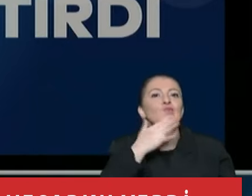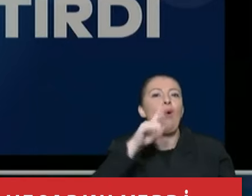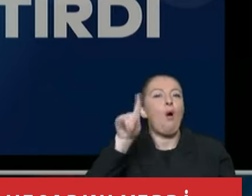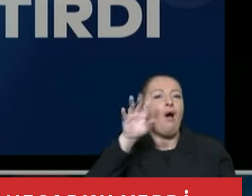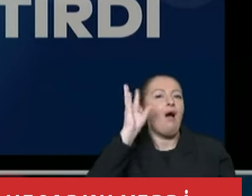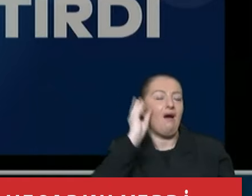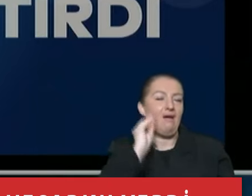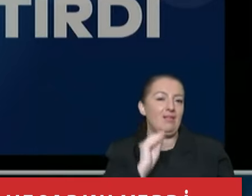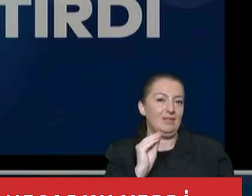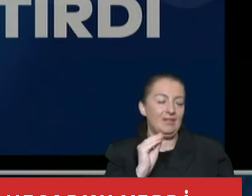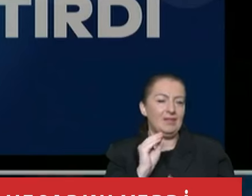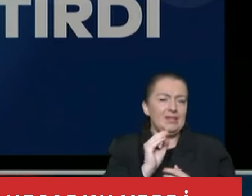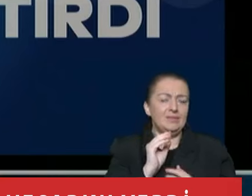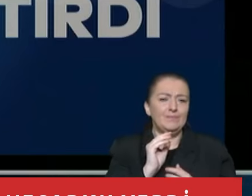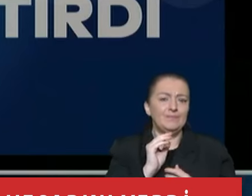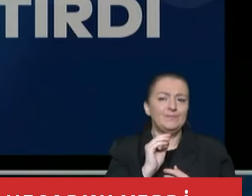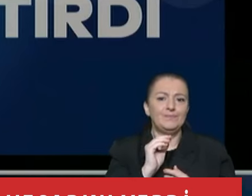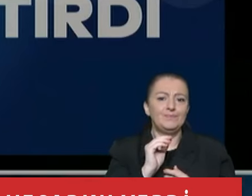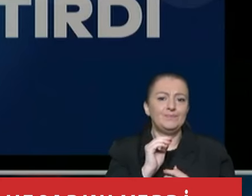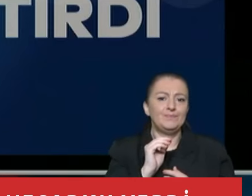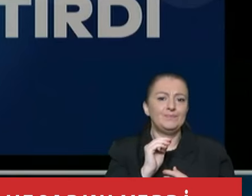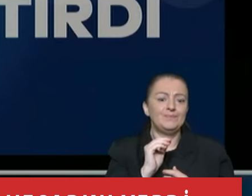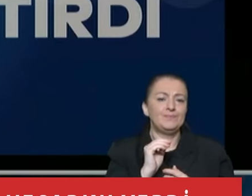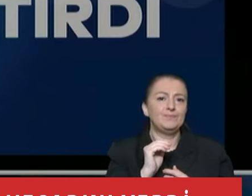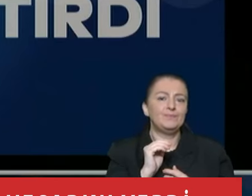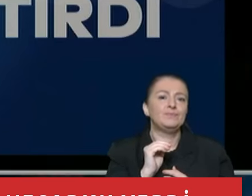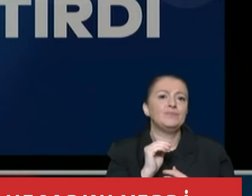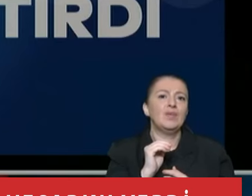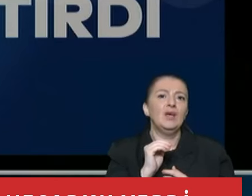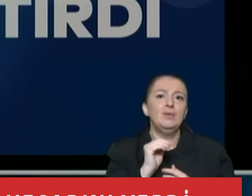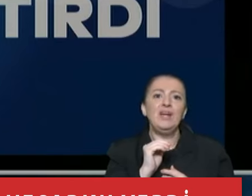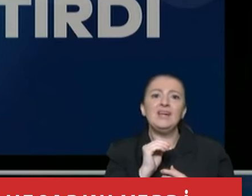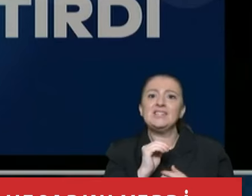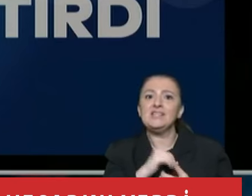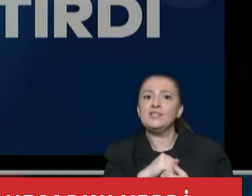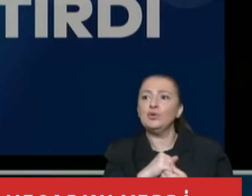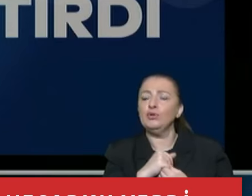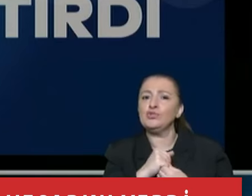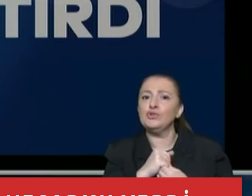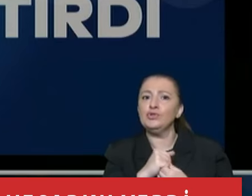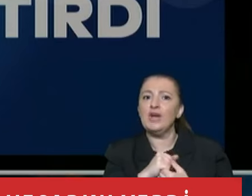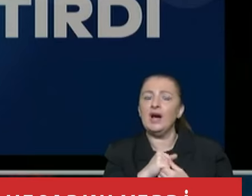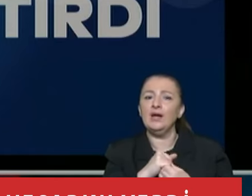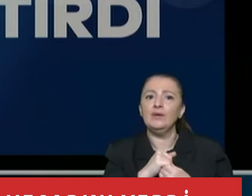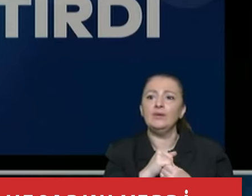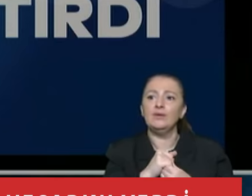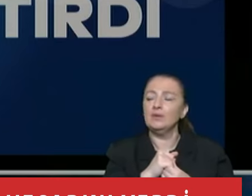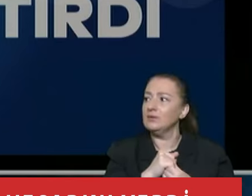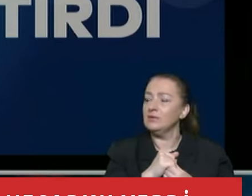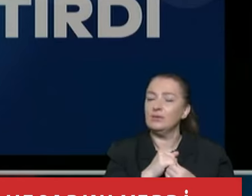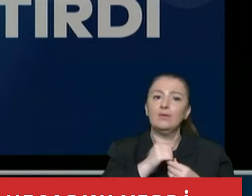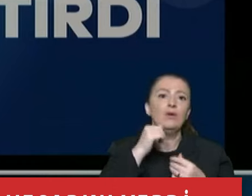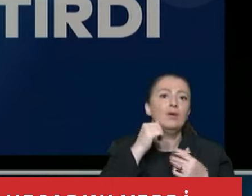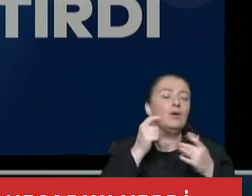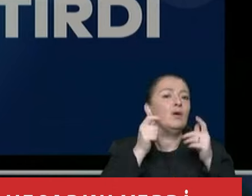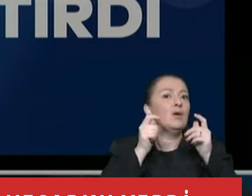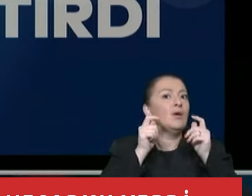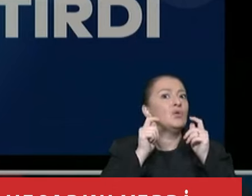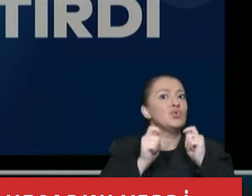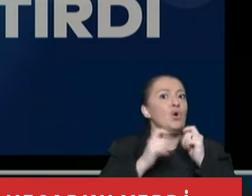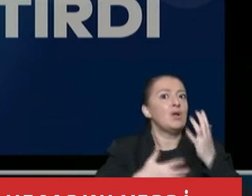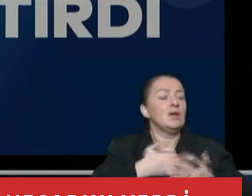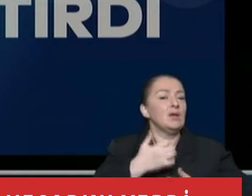yapılmasının En azından kasıtlı süreçlerini işletilmesinin doğru olmadığını karar alanları dahi zor durumda